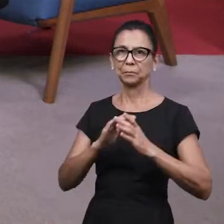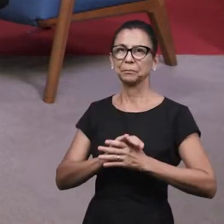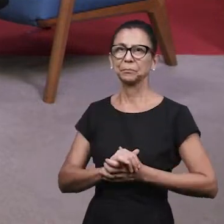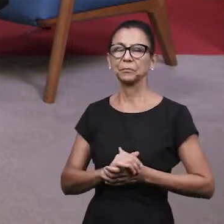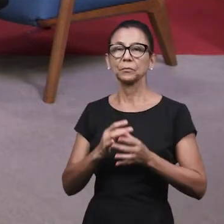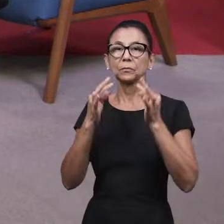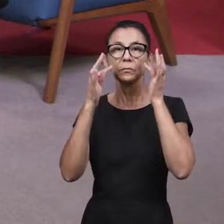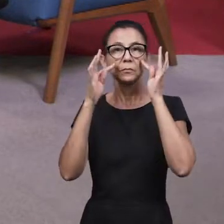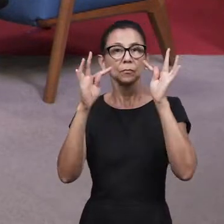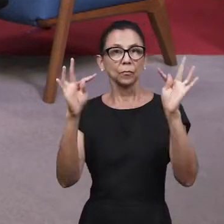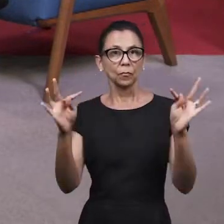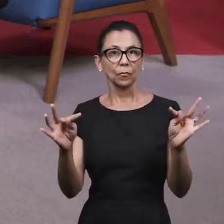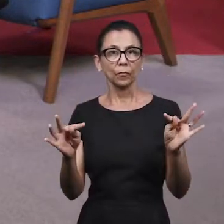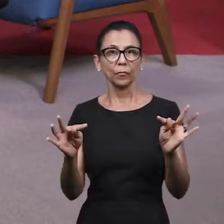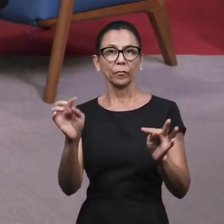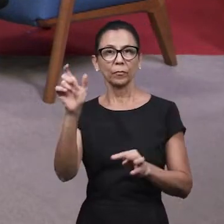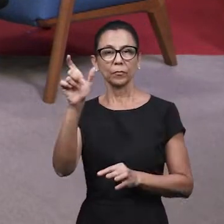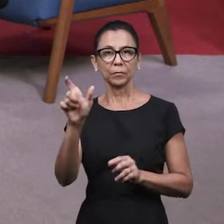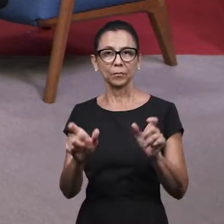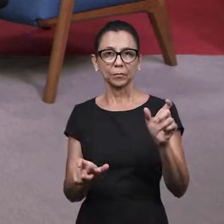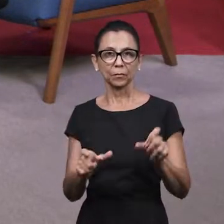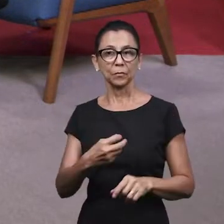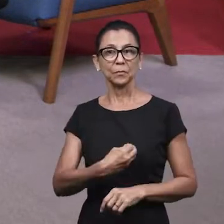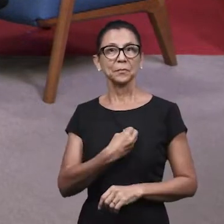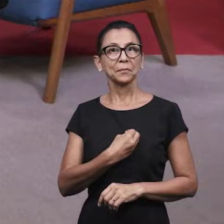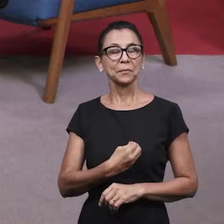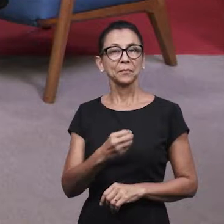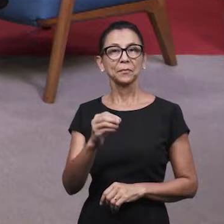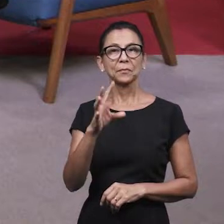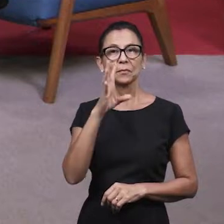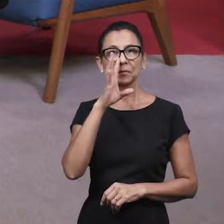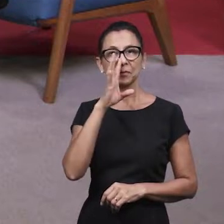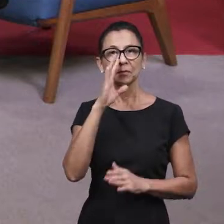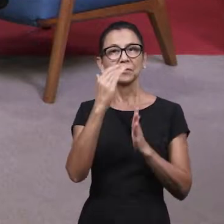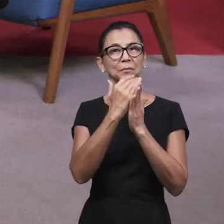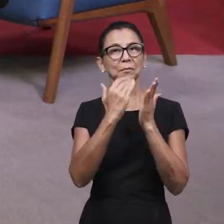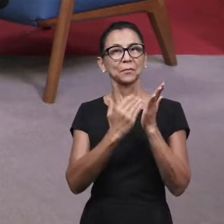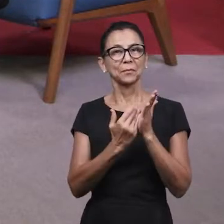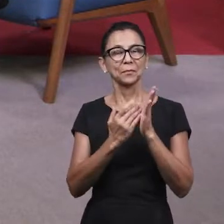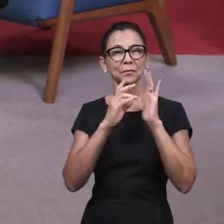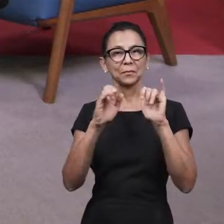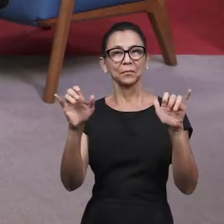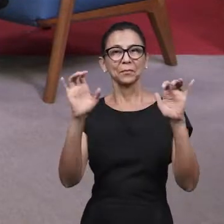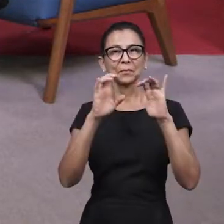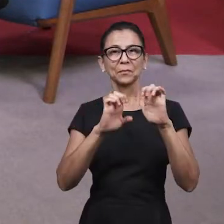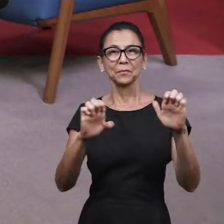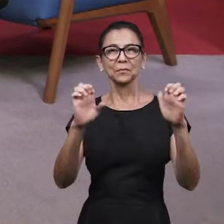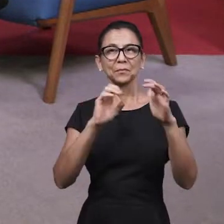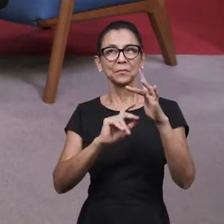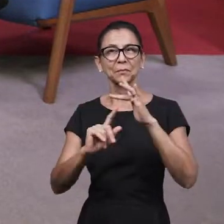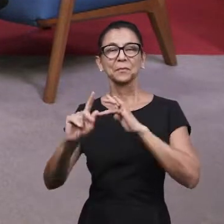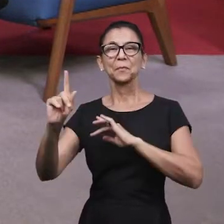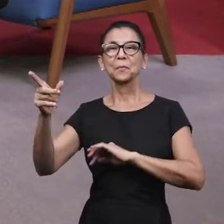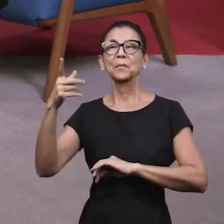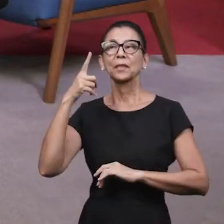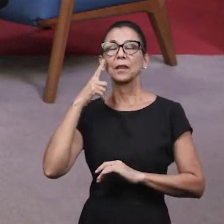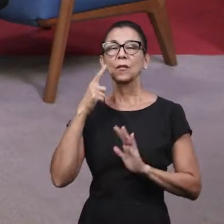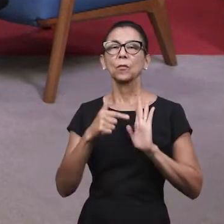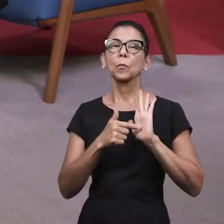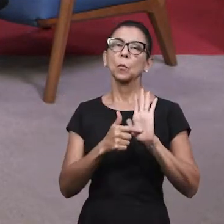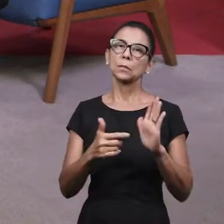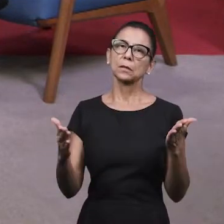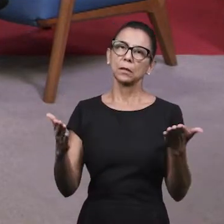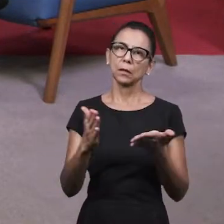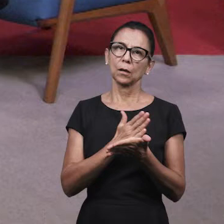un témoignage de l'expérience qu'ils ont vécue avec la programmation en annonçant l'Évangile éternel. Et nous apportons ici à